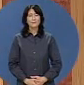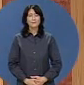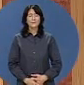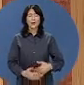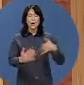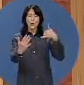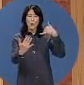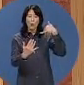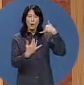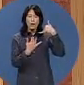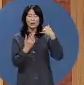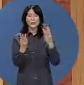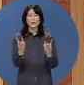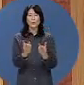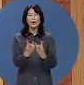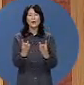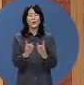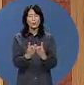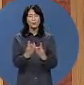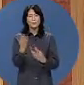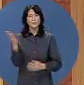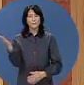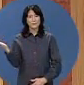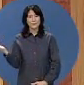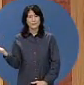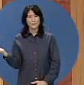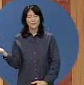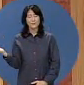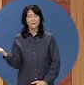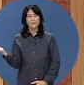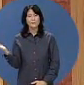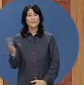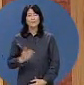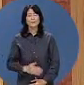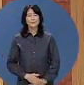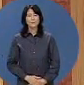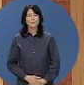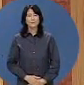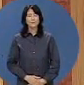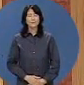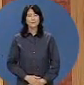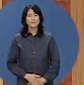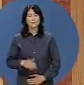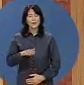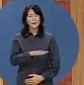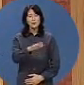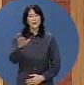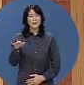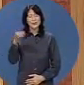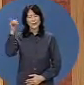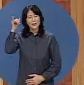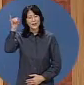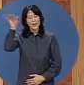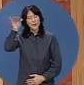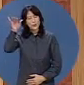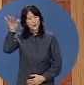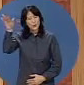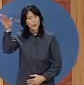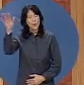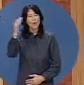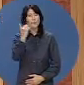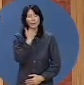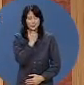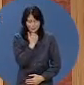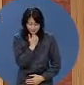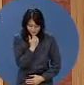なおFAX74の9100もご利用いただけます皆さんのご意見ご希望をお